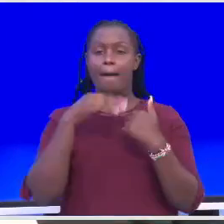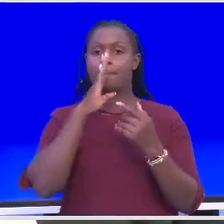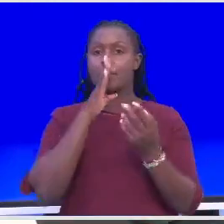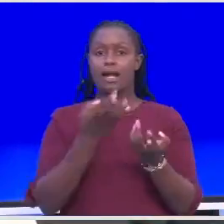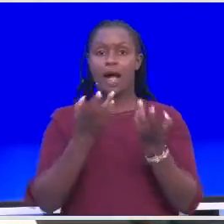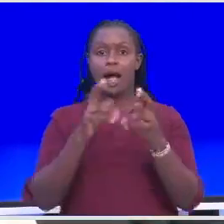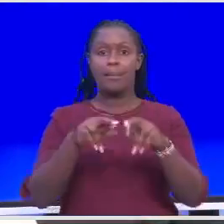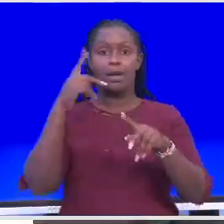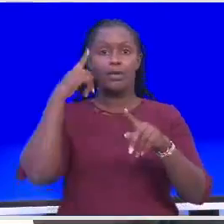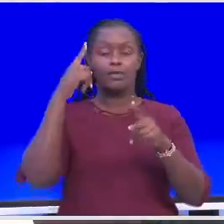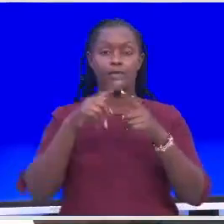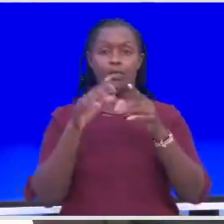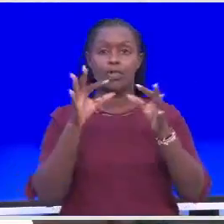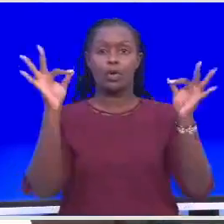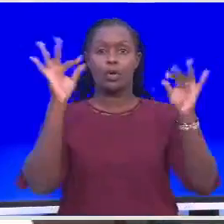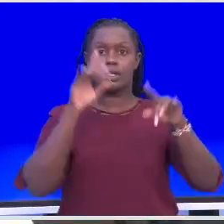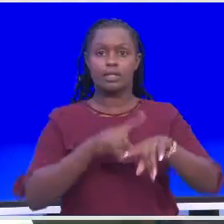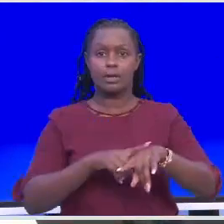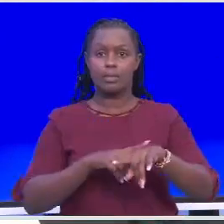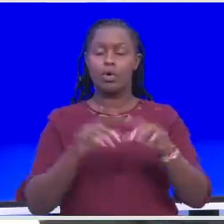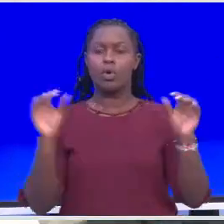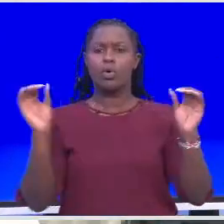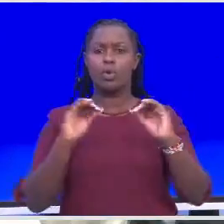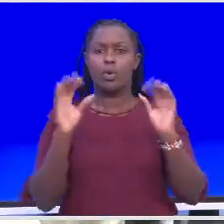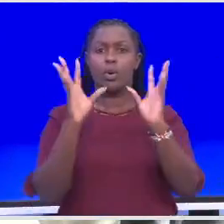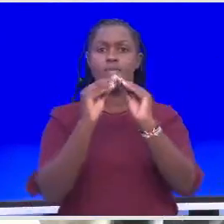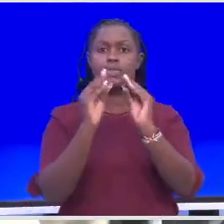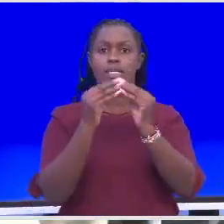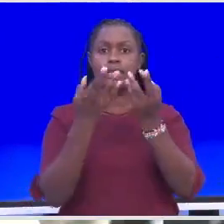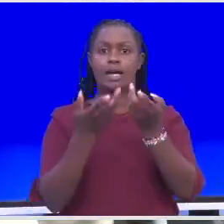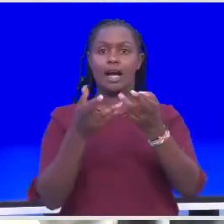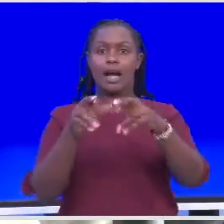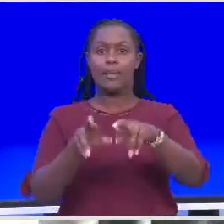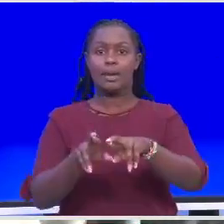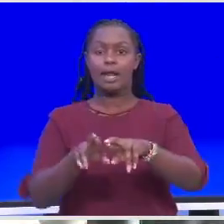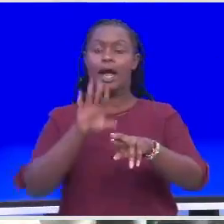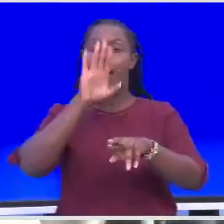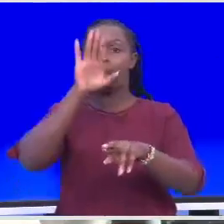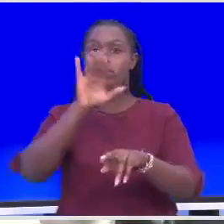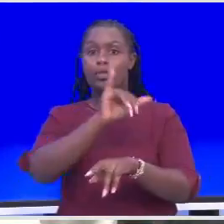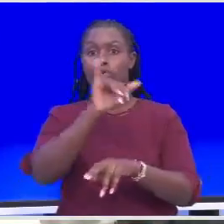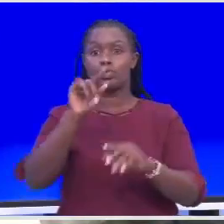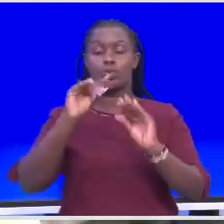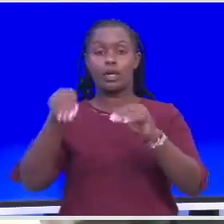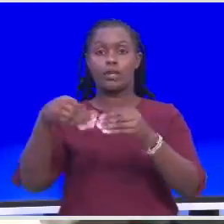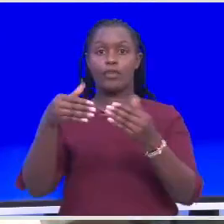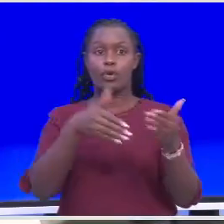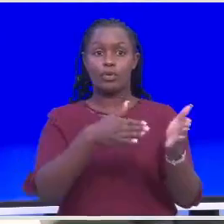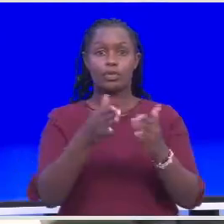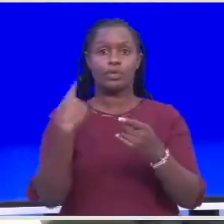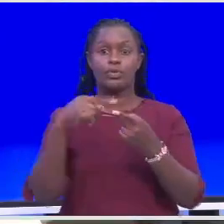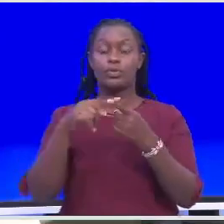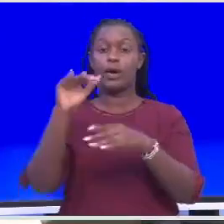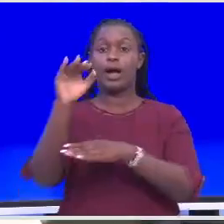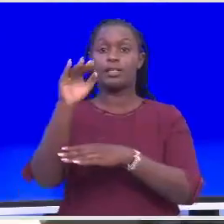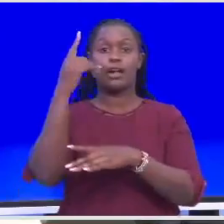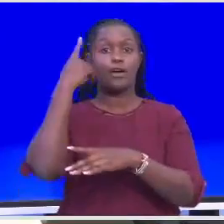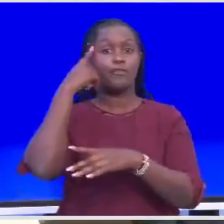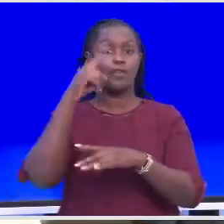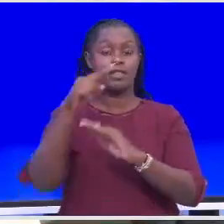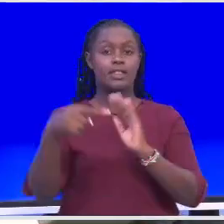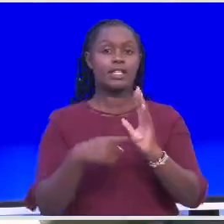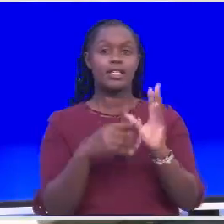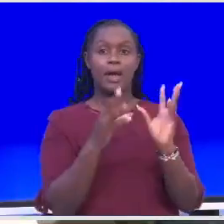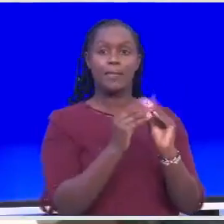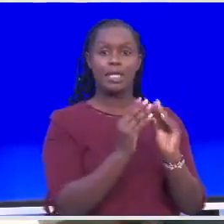mrefu. Hakuna mikutano ambayo inafanywa na wale ambao wamepewa nafasi ya kuitisha mikutano wajulie